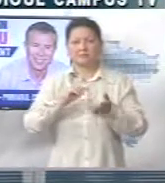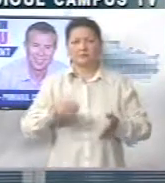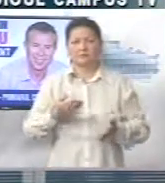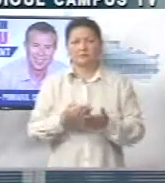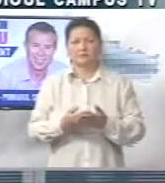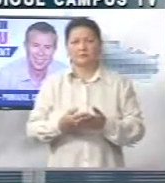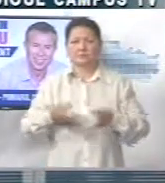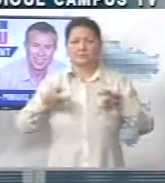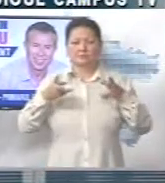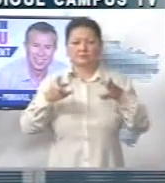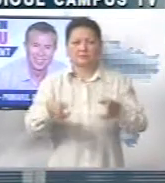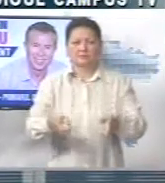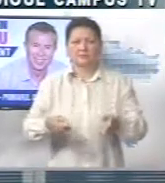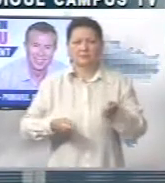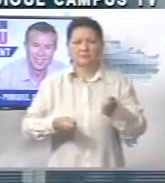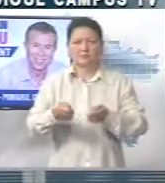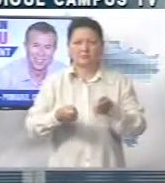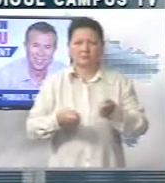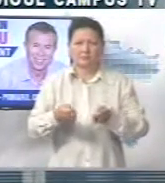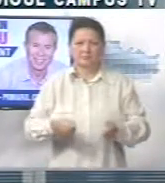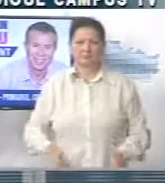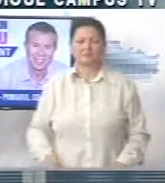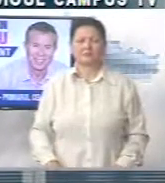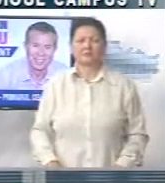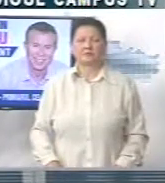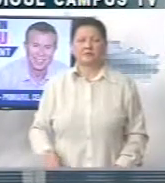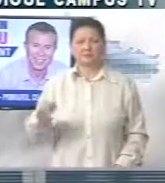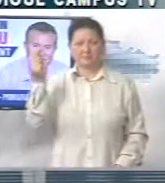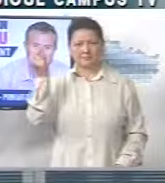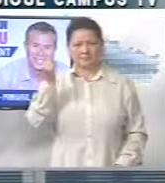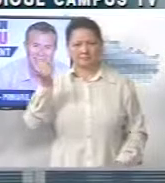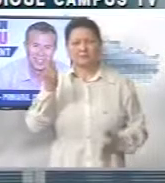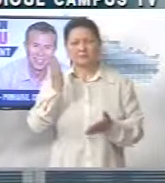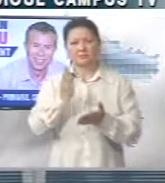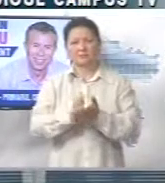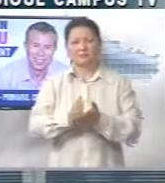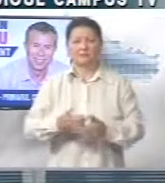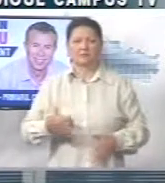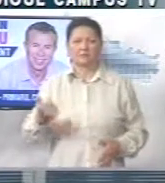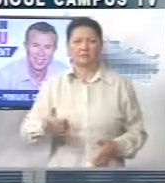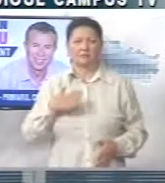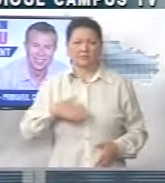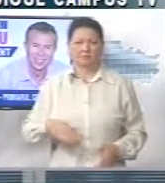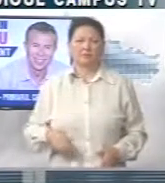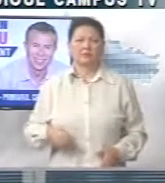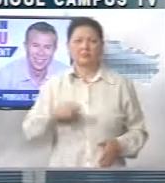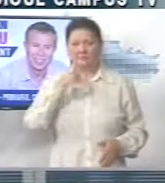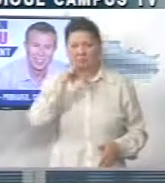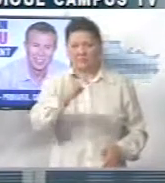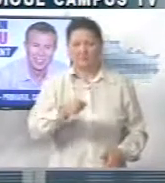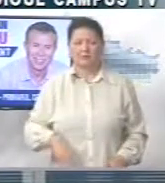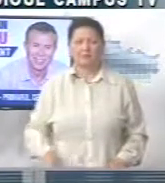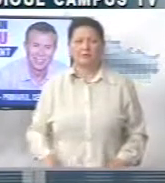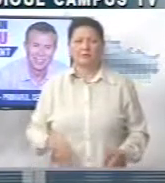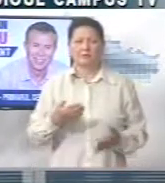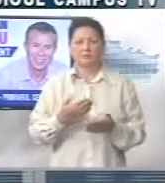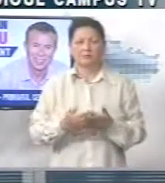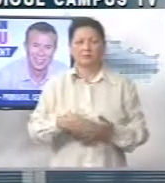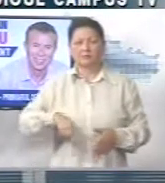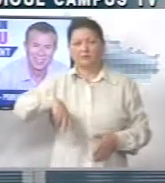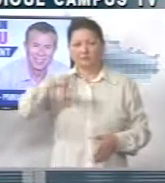dau un exemplu de proiect de hotărâri pe care vreau să-l inițiez din punctul acesta de vedere, pentru a găsi